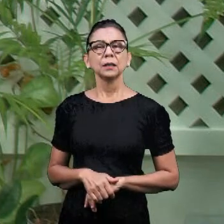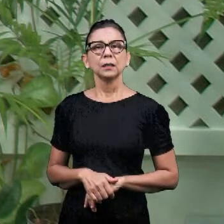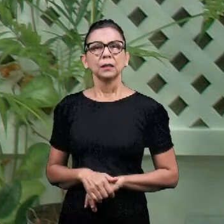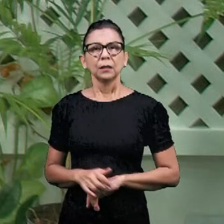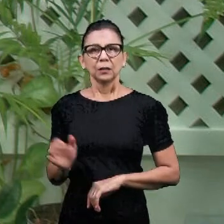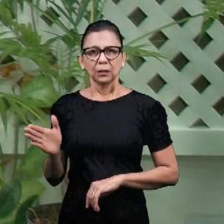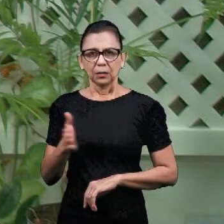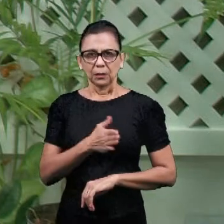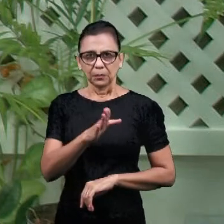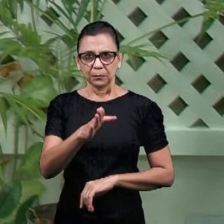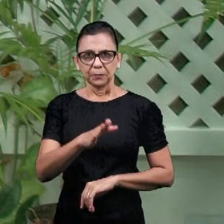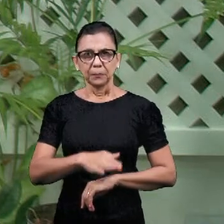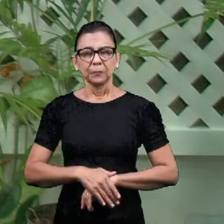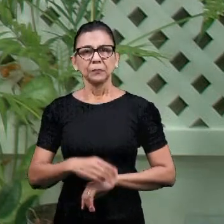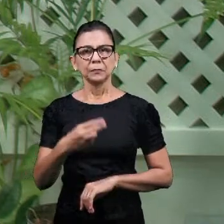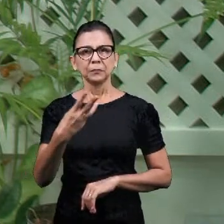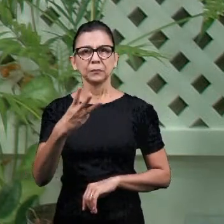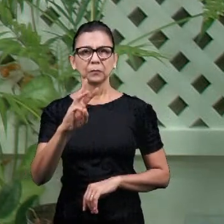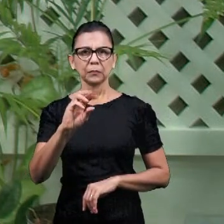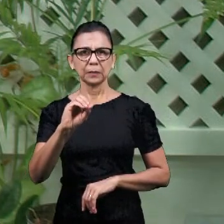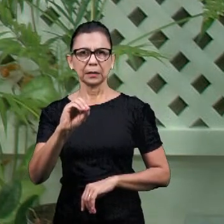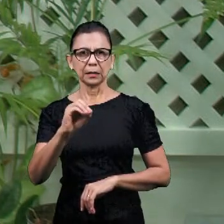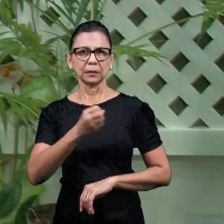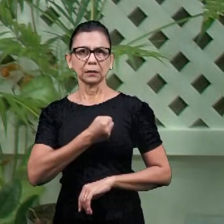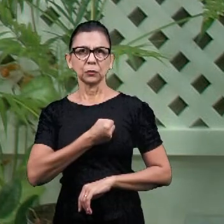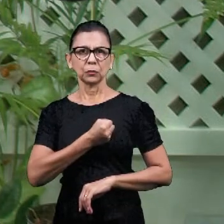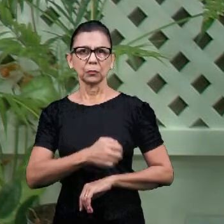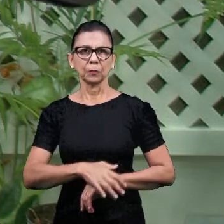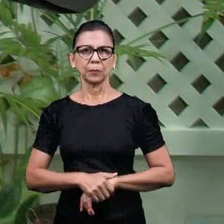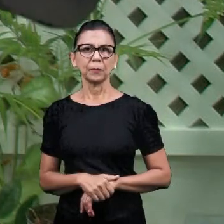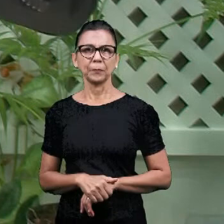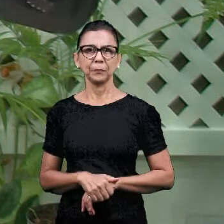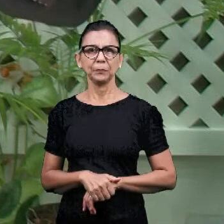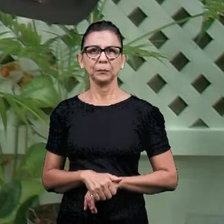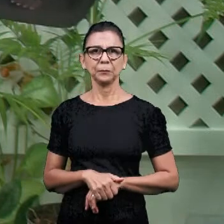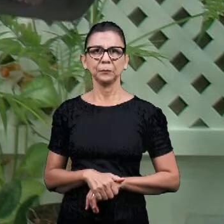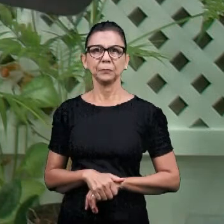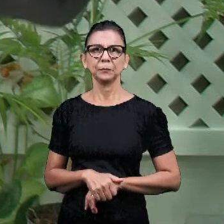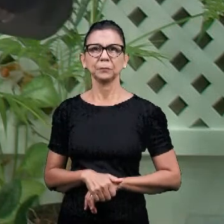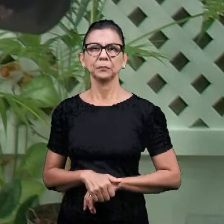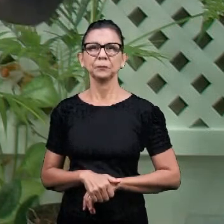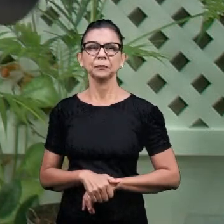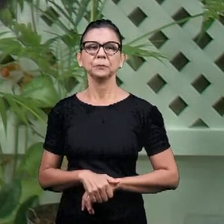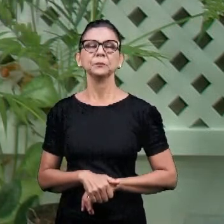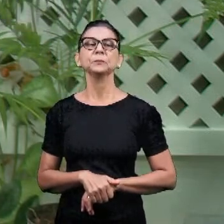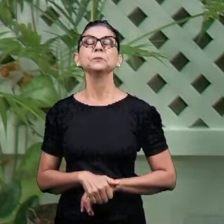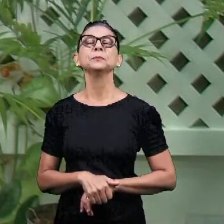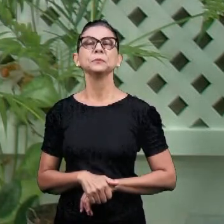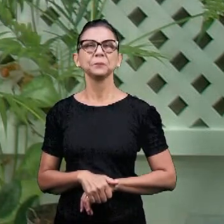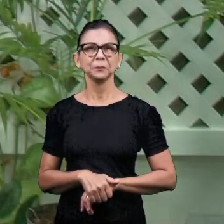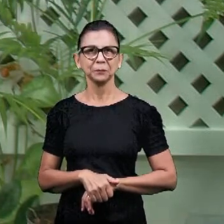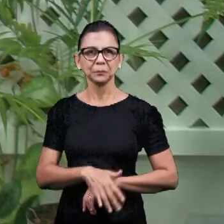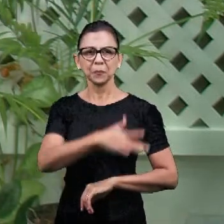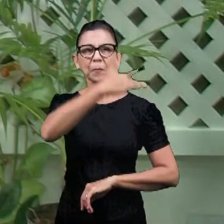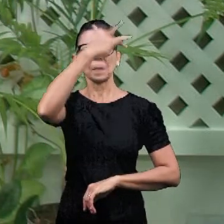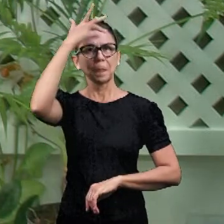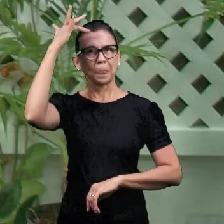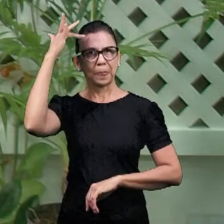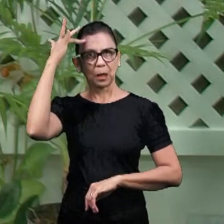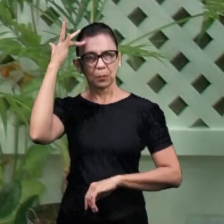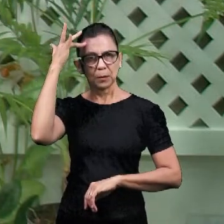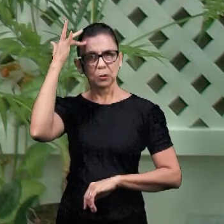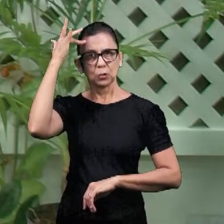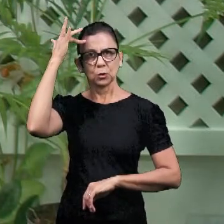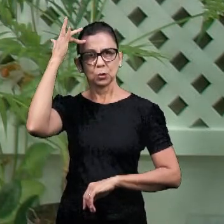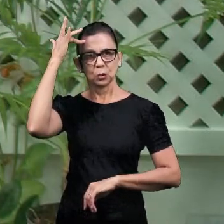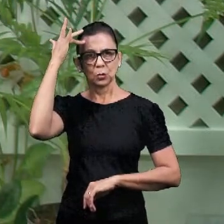pourquoi 30? Ma sœur, 30 sont les églises, un nombre des participants dans tout le